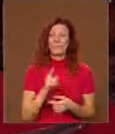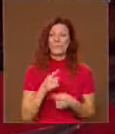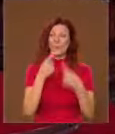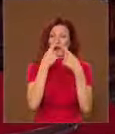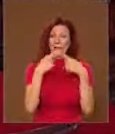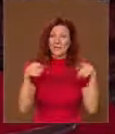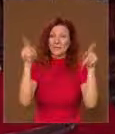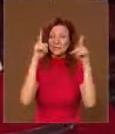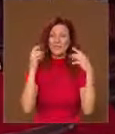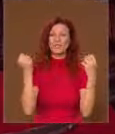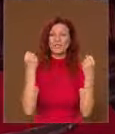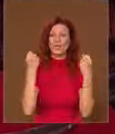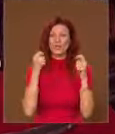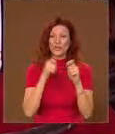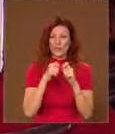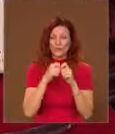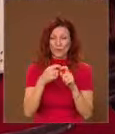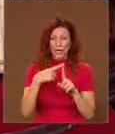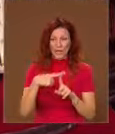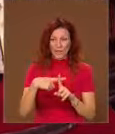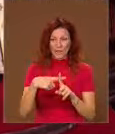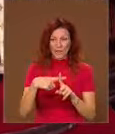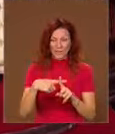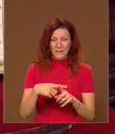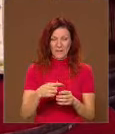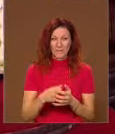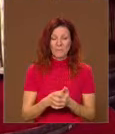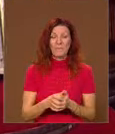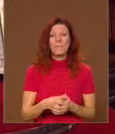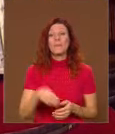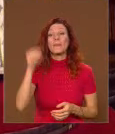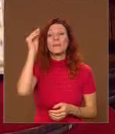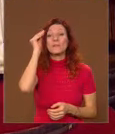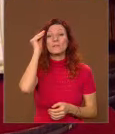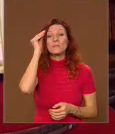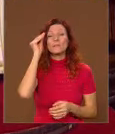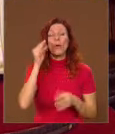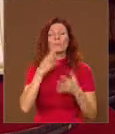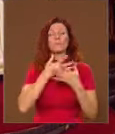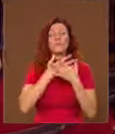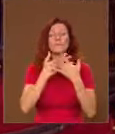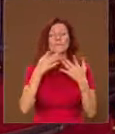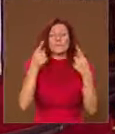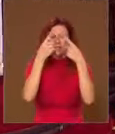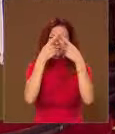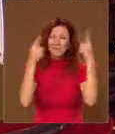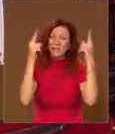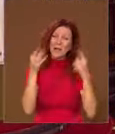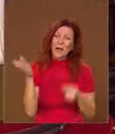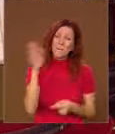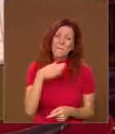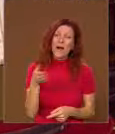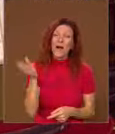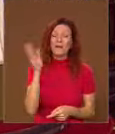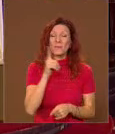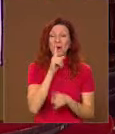Светия и животворящ кръст Господен. Като поменяваме всички свети, пак и пак смирна Господа